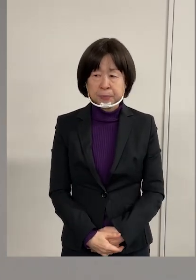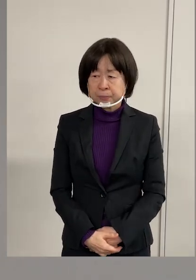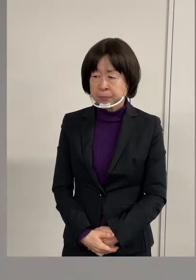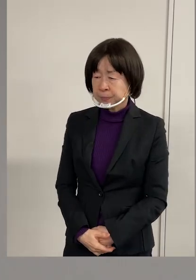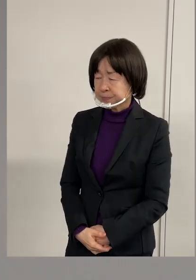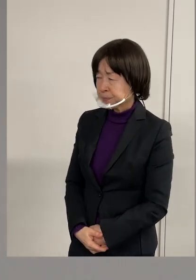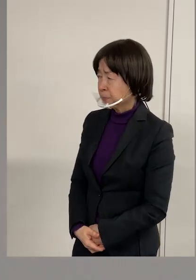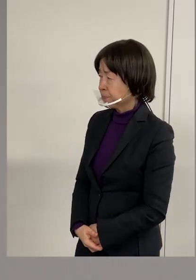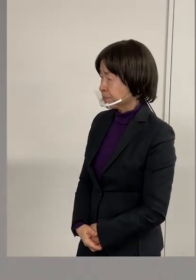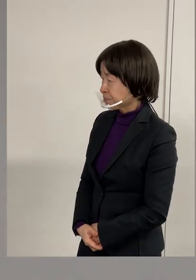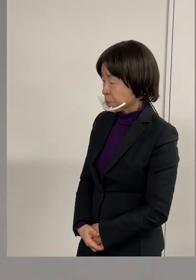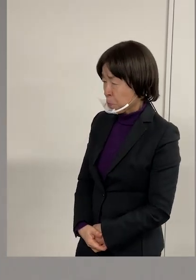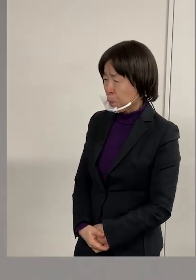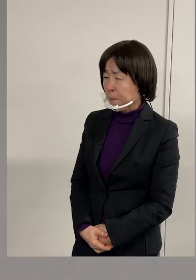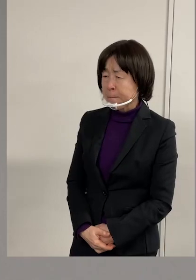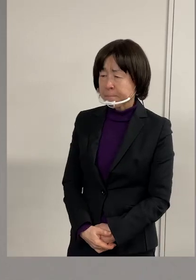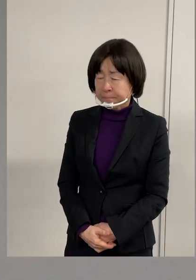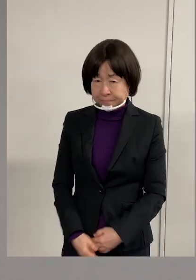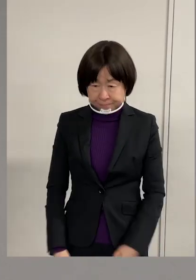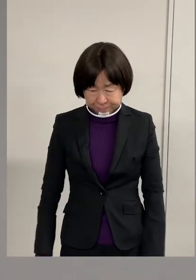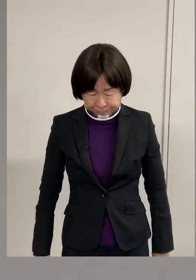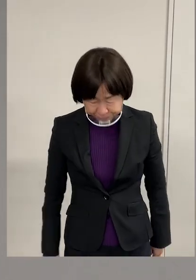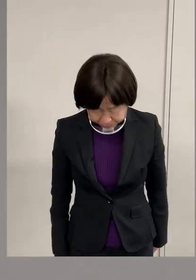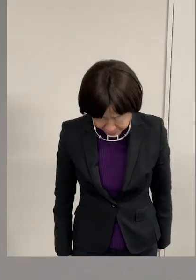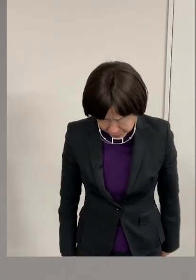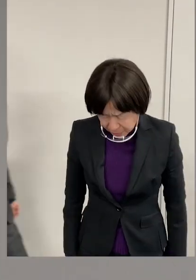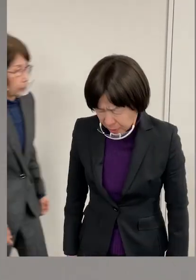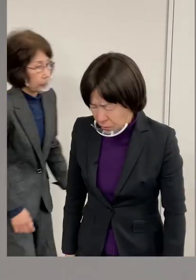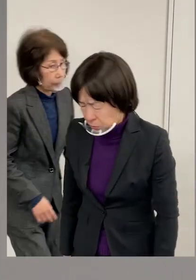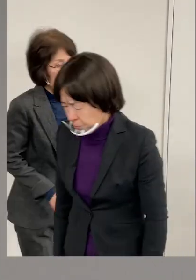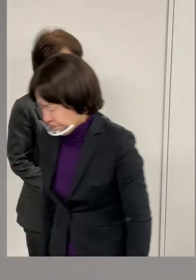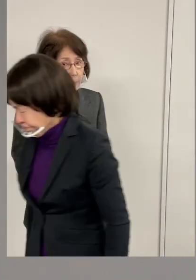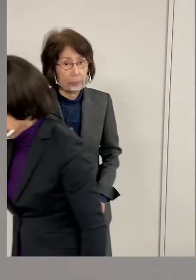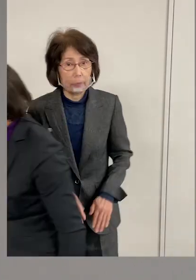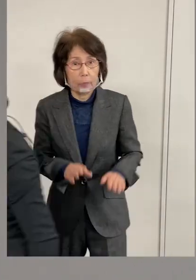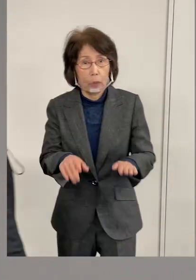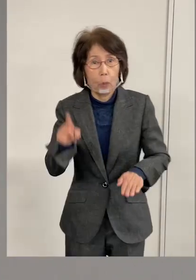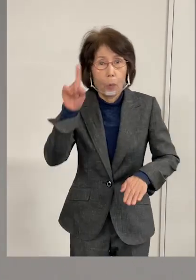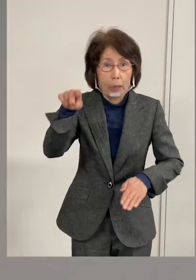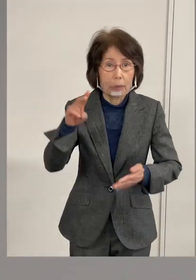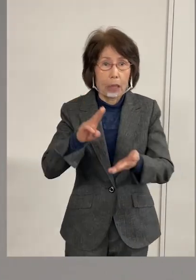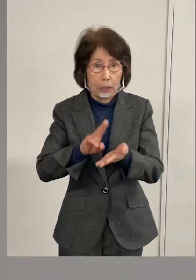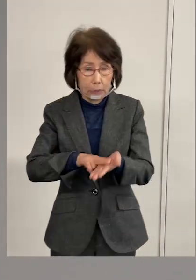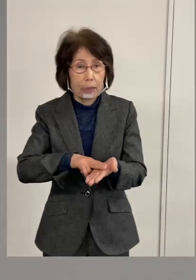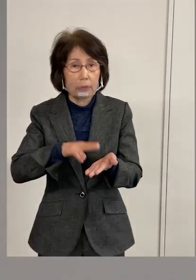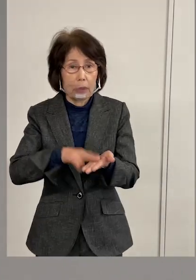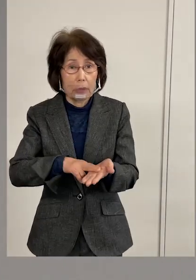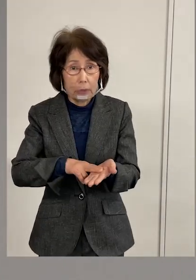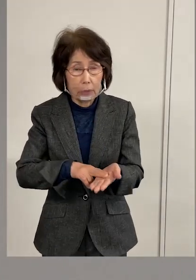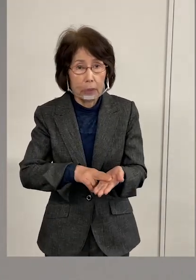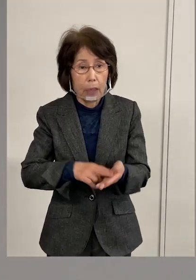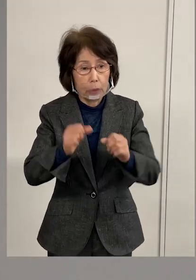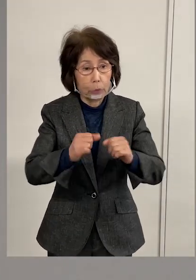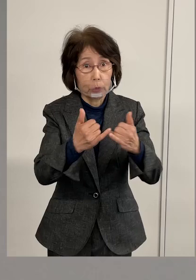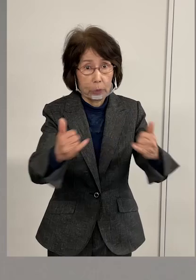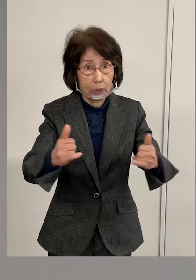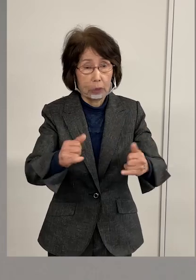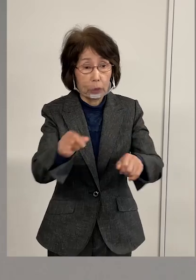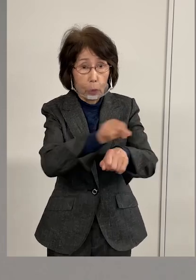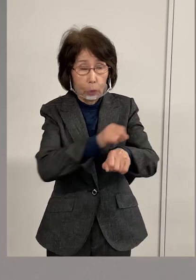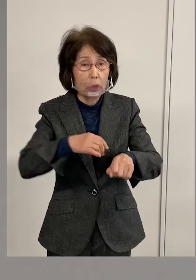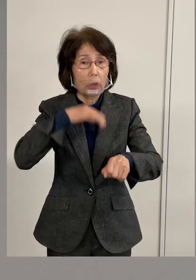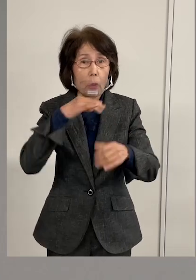て、今日、明日の決定を見ながらですね、また住民の方々、特に高齢者の